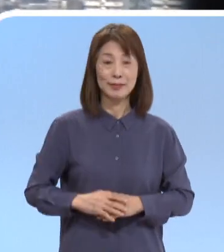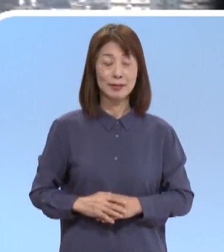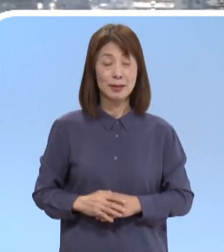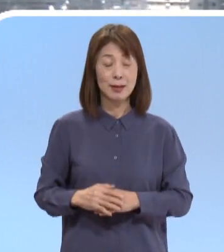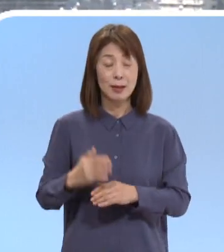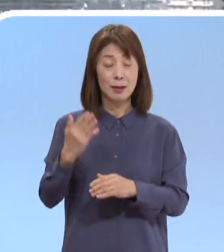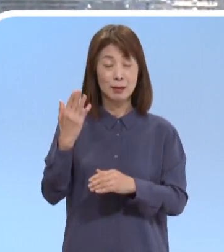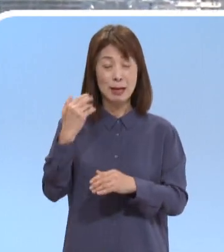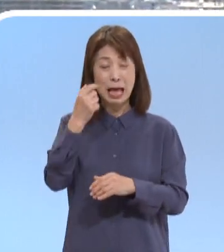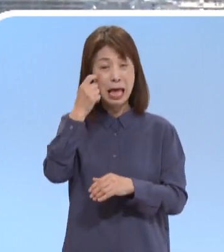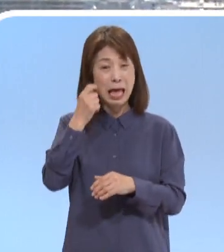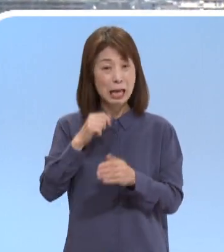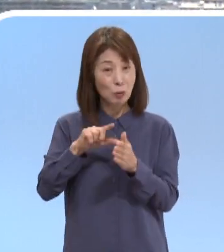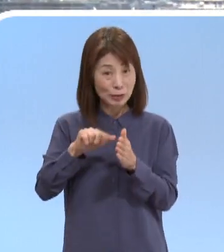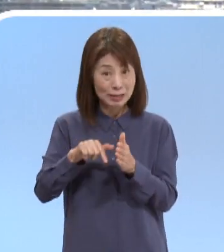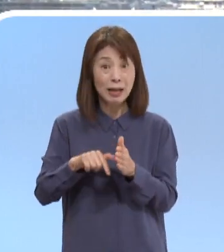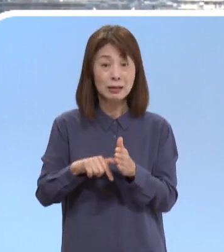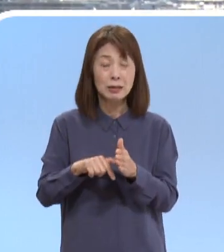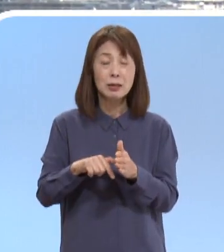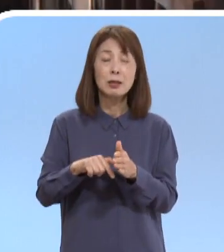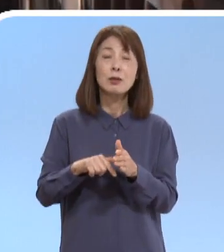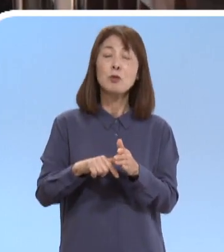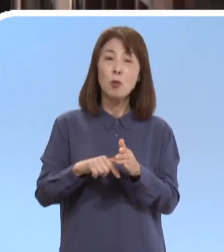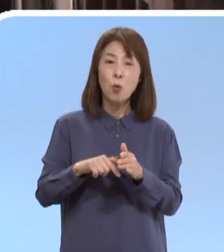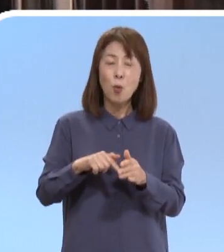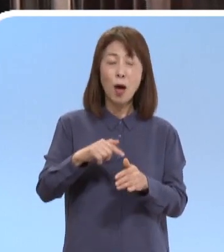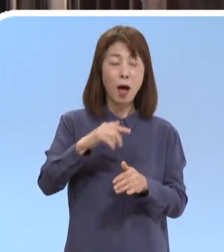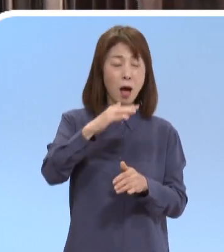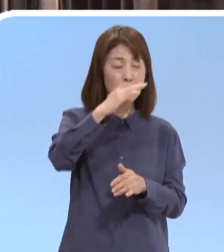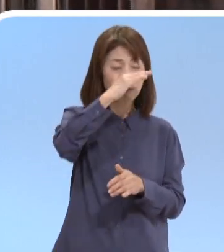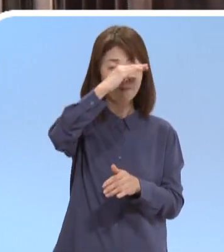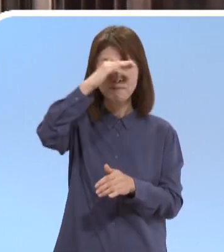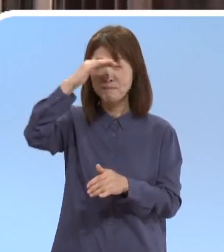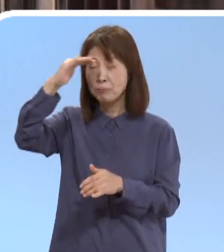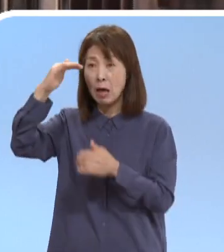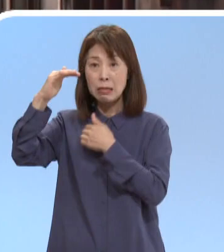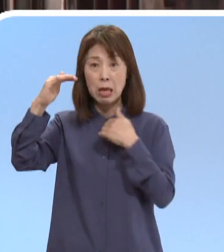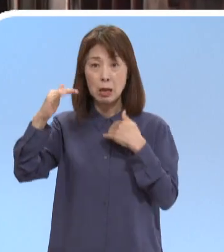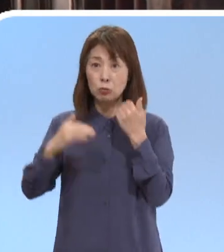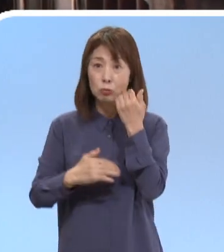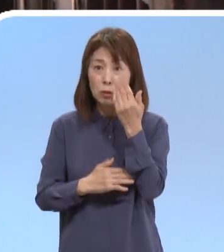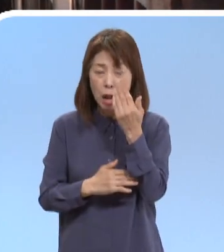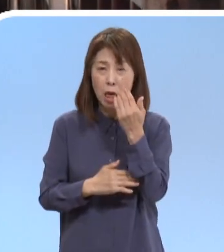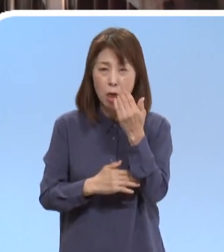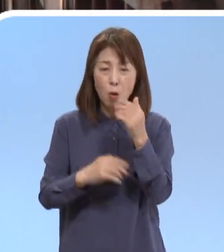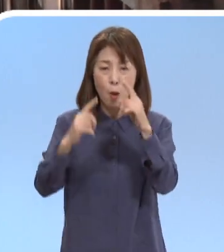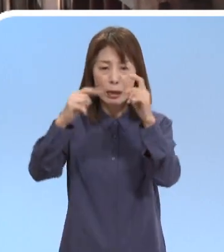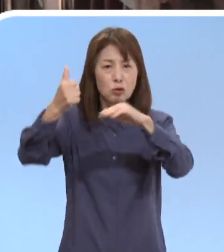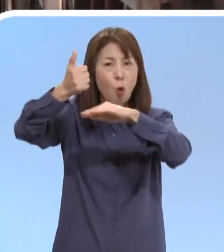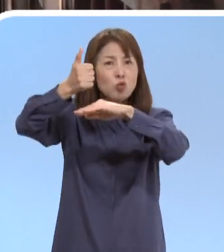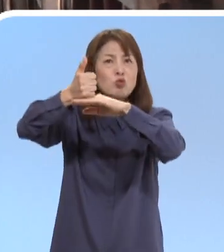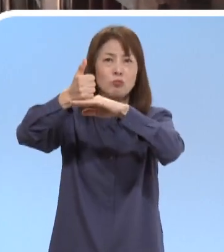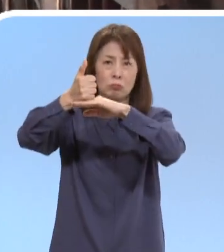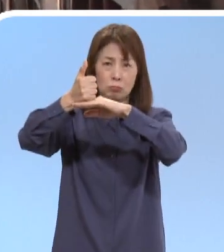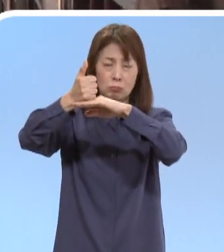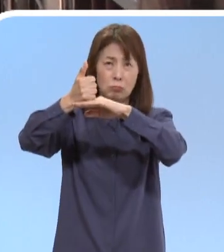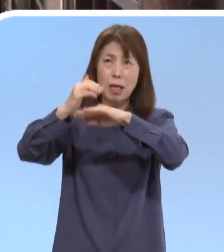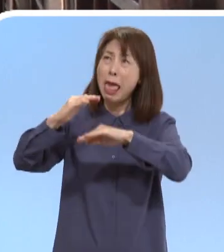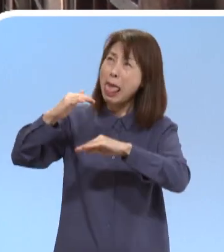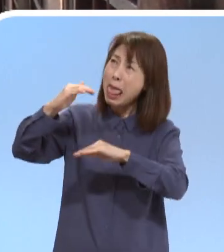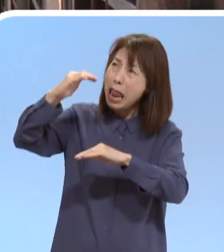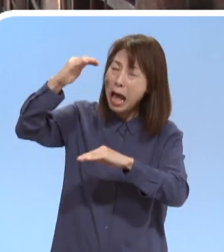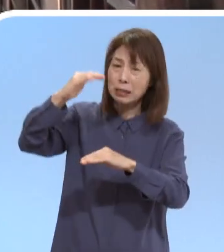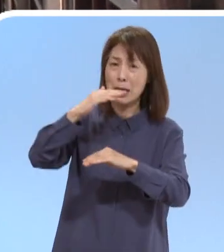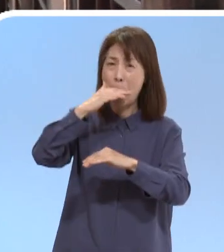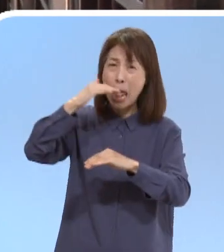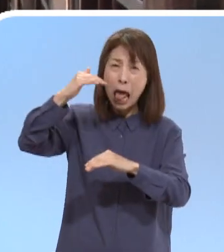戸時代はこの素晴らしい風景を見れるのは城主一部の、本当に身分の高い者だけです、ね、ここ